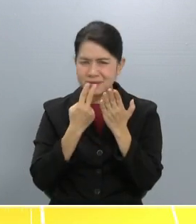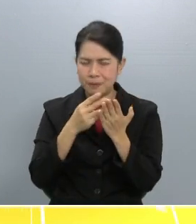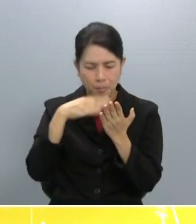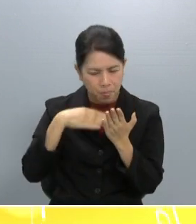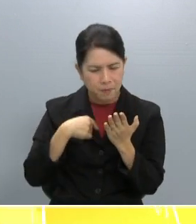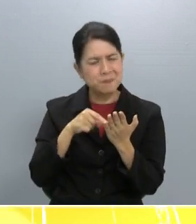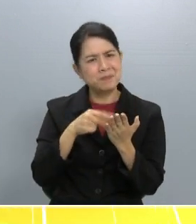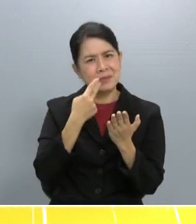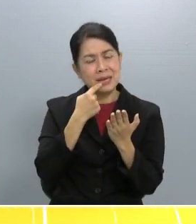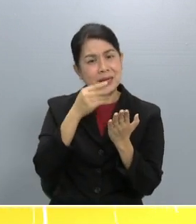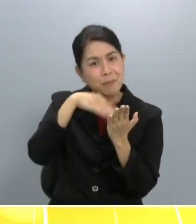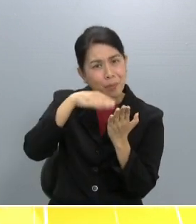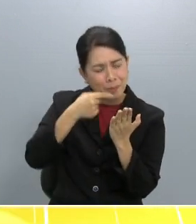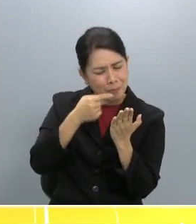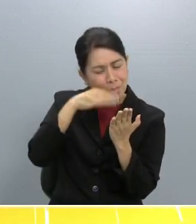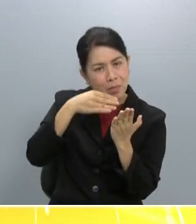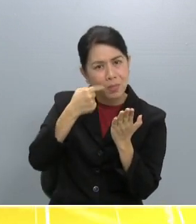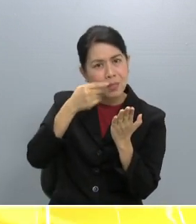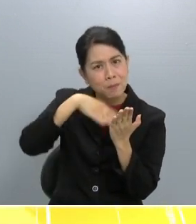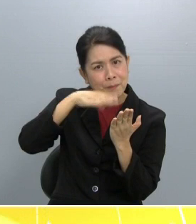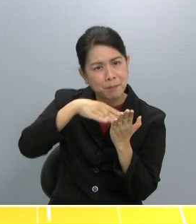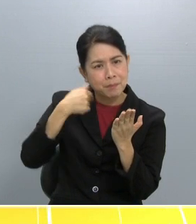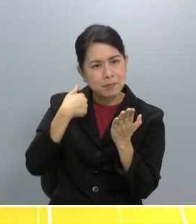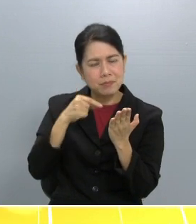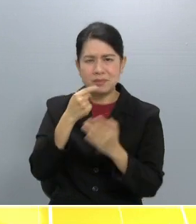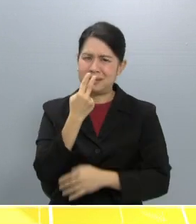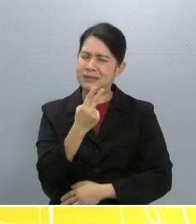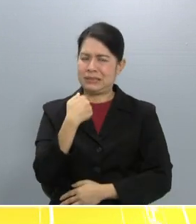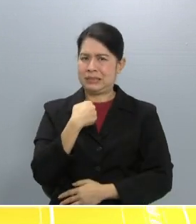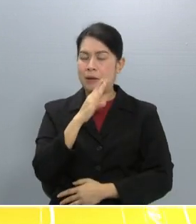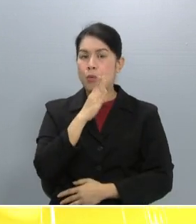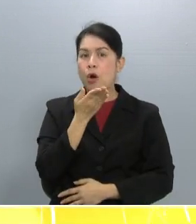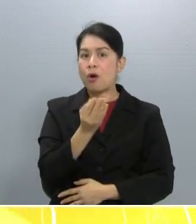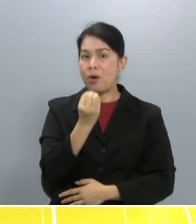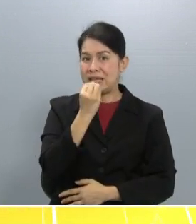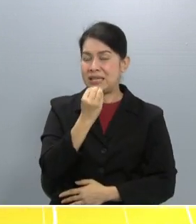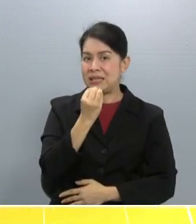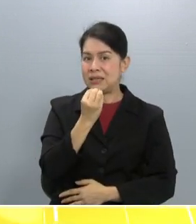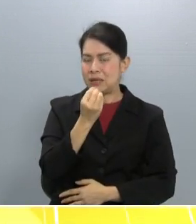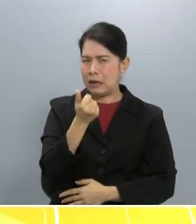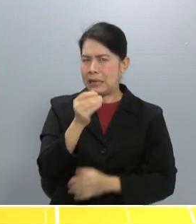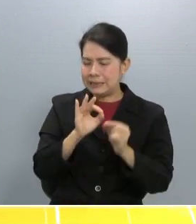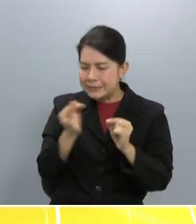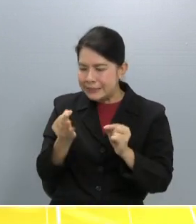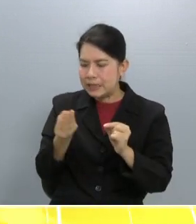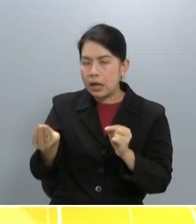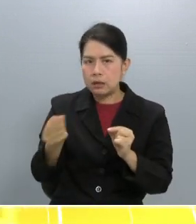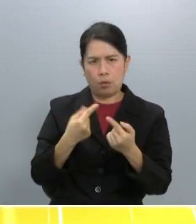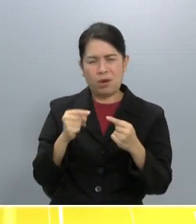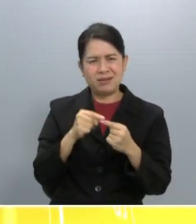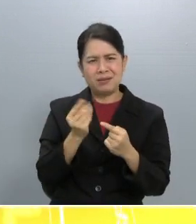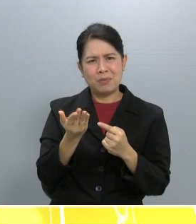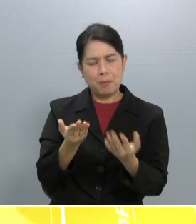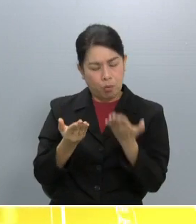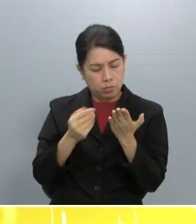อันนี้เป็นเรื่องแปลกคือปกติถ้าขอชิมก็จะฉีกให้ชิมได้นะค่ะโอ้นี่มันมีอย่างนี้